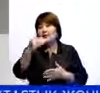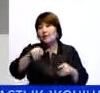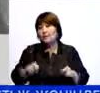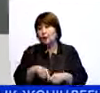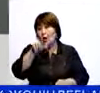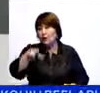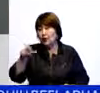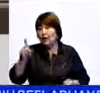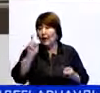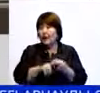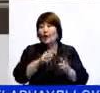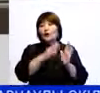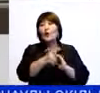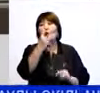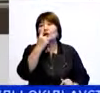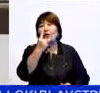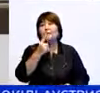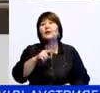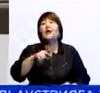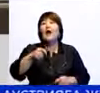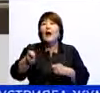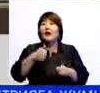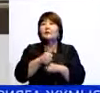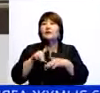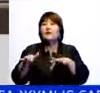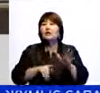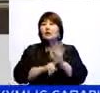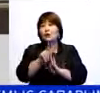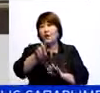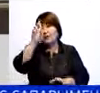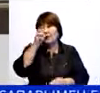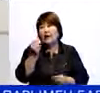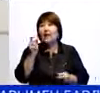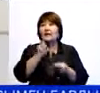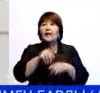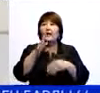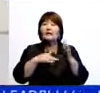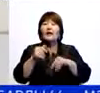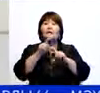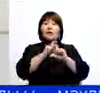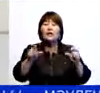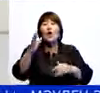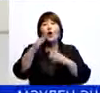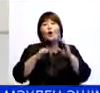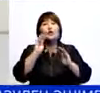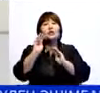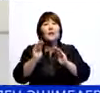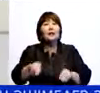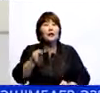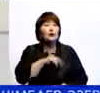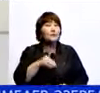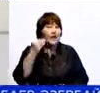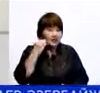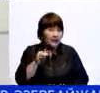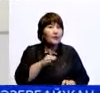бұзған тұлғаларға қатысты 91 әкімшілік іс қозғалды. Сондай-ақ мемлекет қаржысына салынып жатқан нысандарда құрылыс монтаждау жұмыстарының